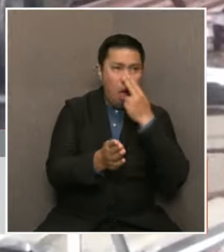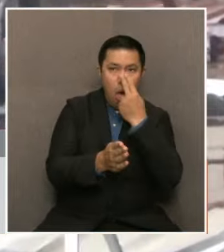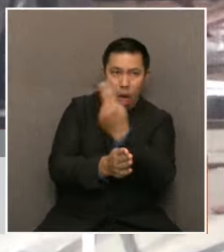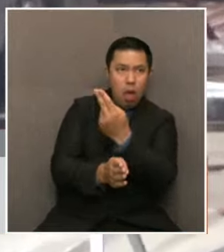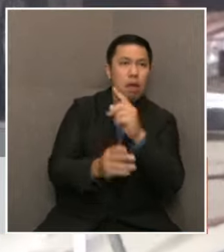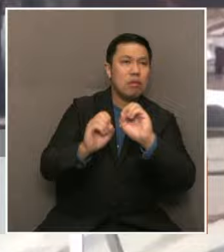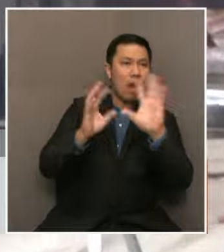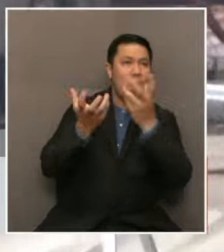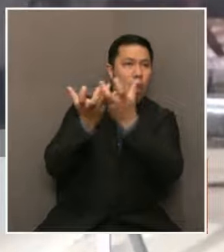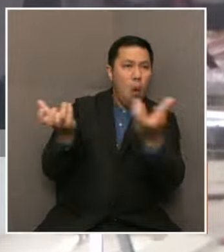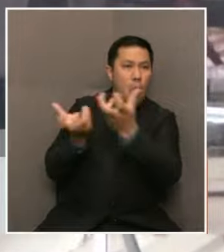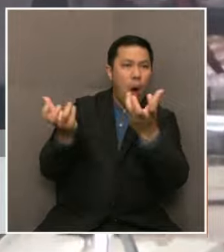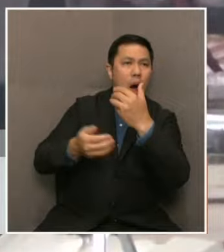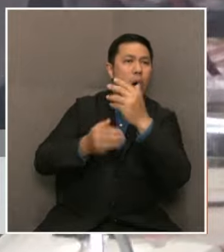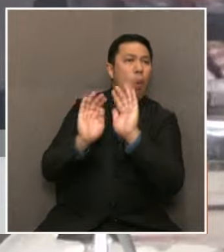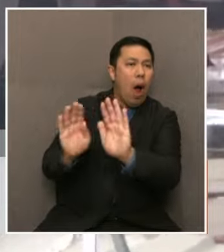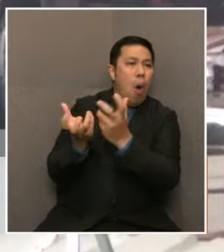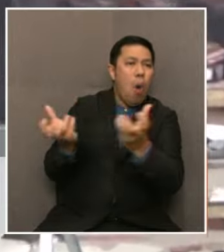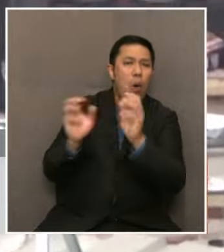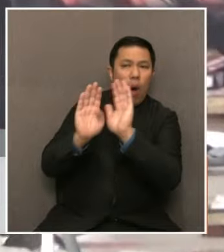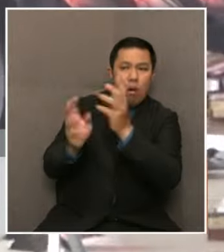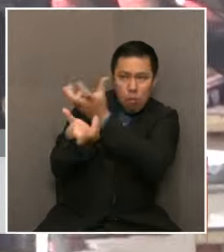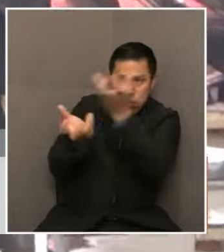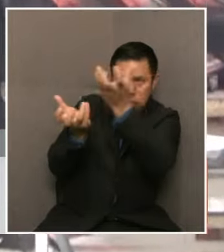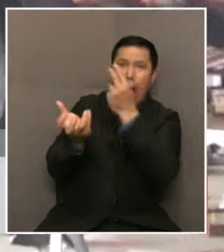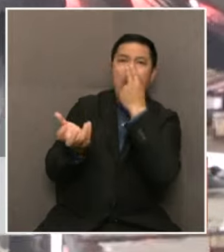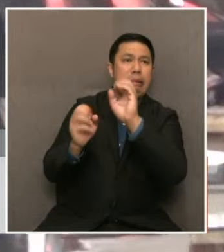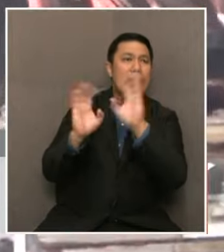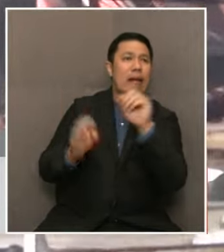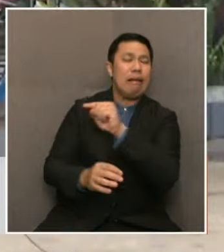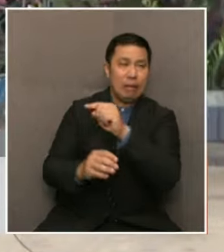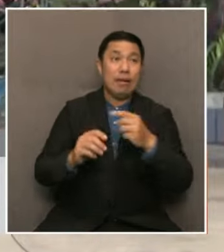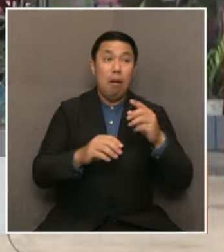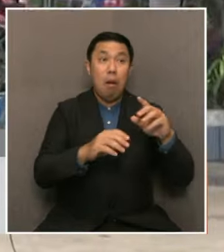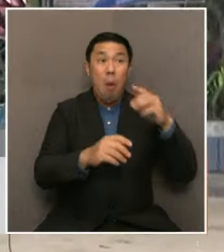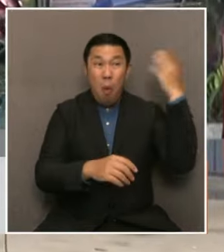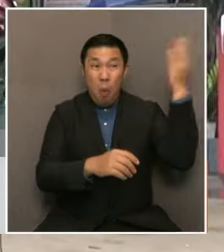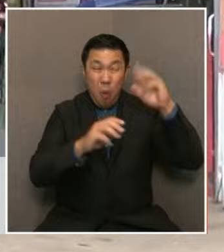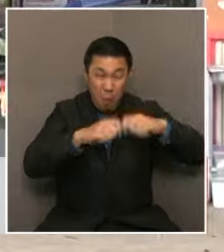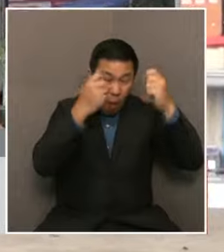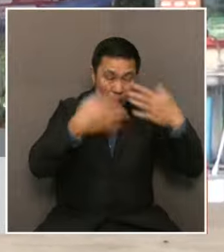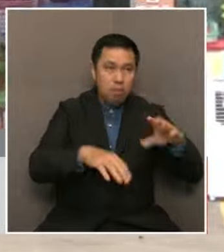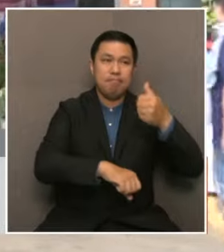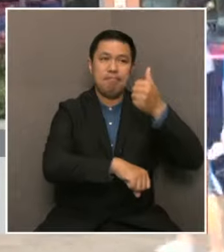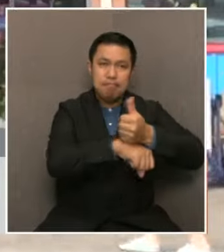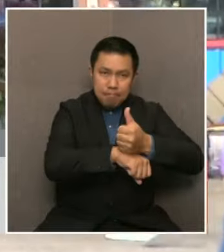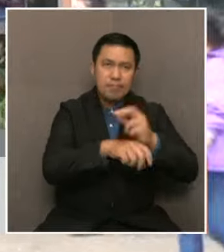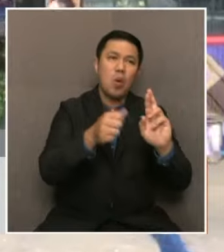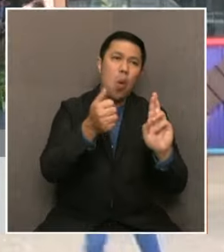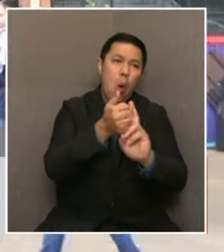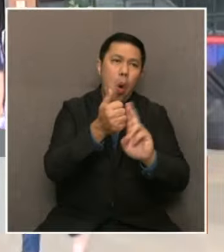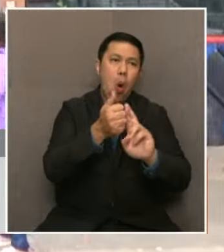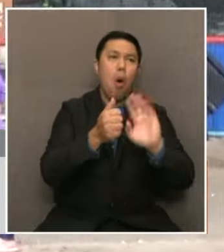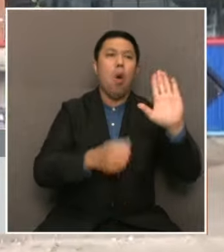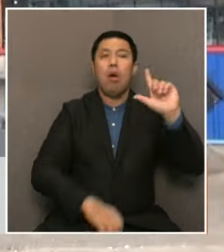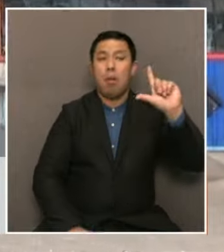ครับหลังเกิดเหตุท่านรองผู้ราชการจังหวัดลำพูนพร้อมกับในอำเภอเมืองลำพูนได้ลงพื้นที่ไปสำรวจความเสียห